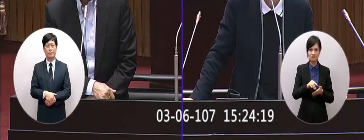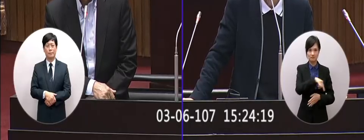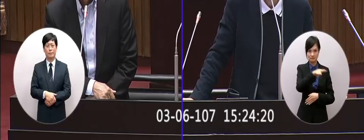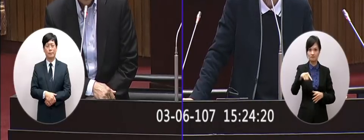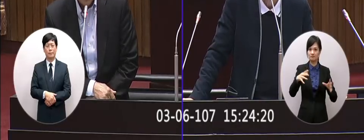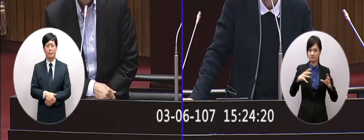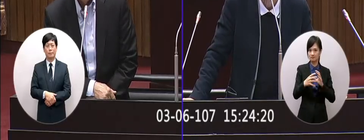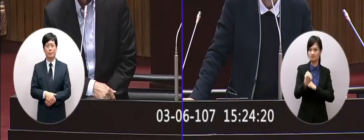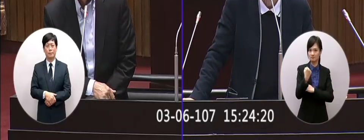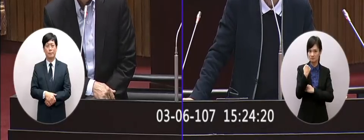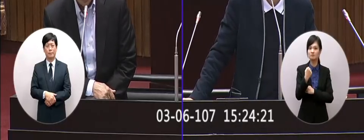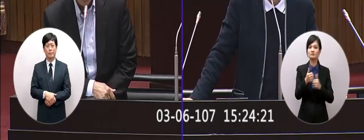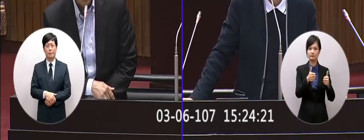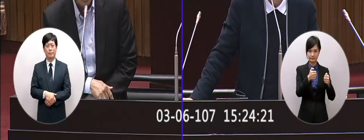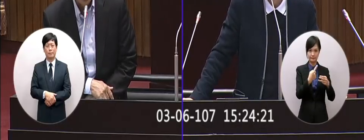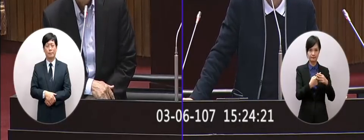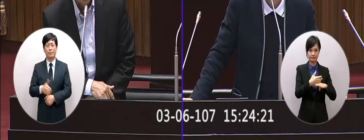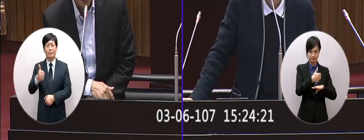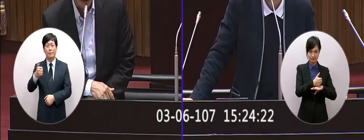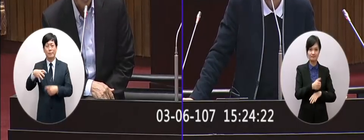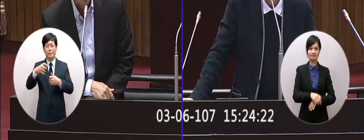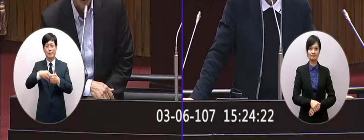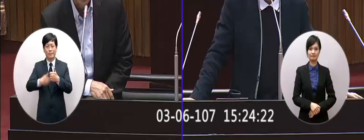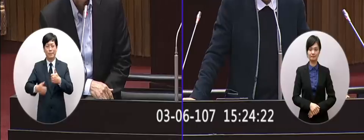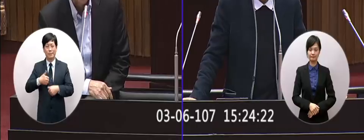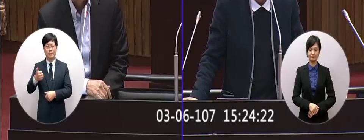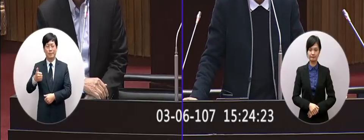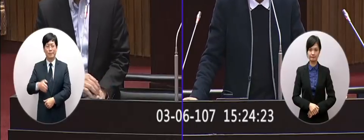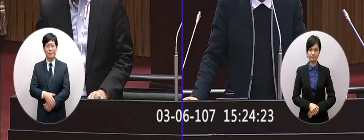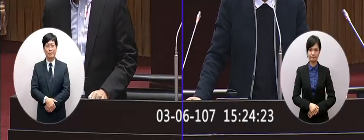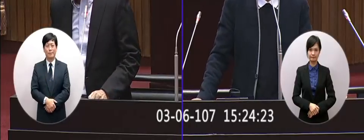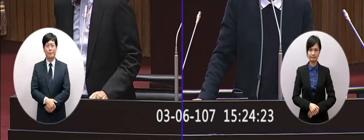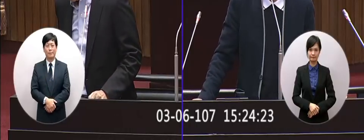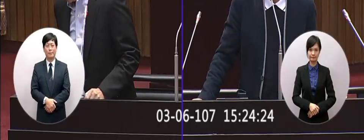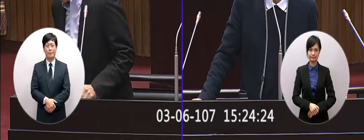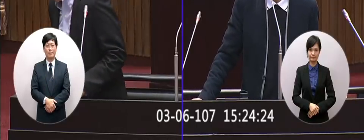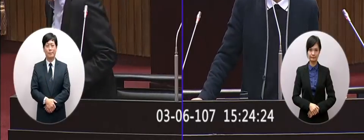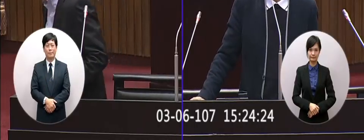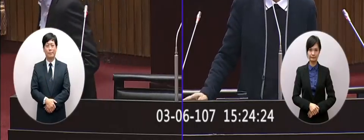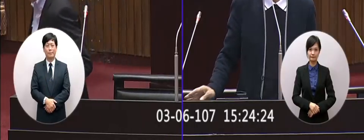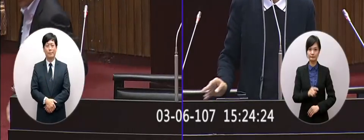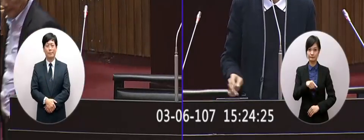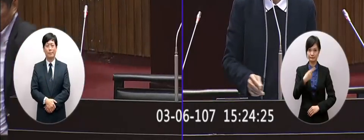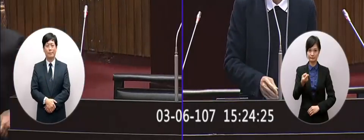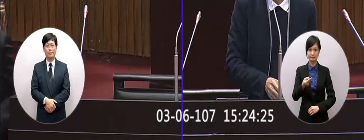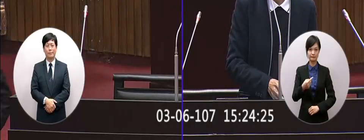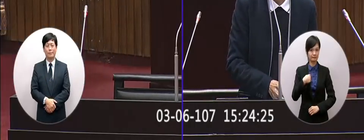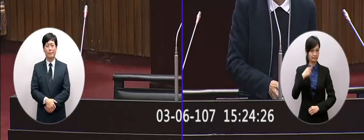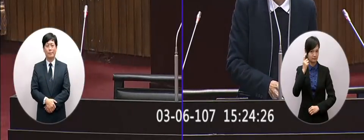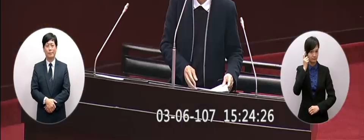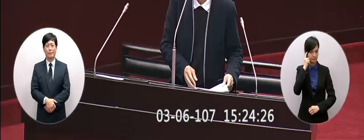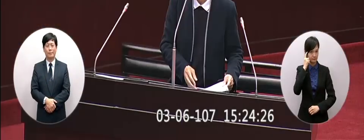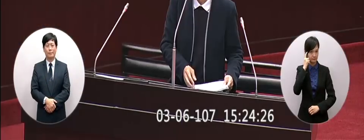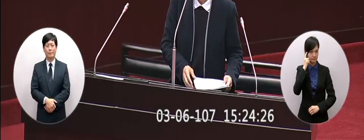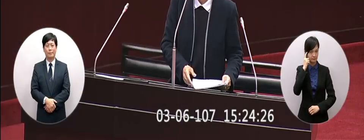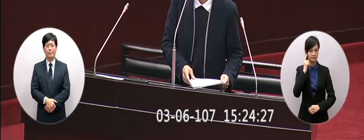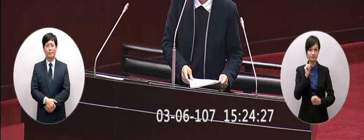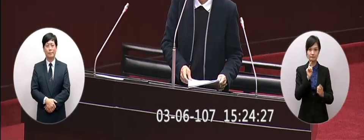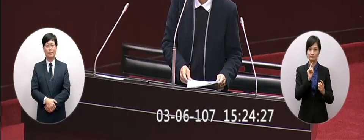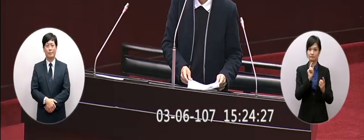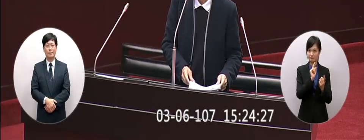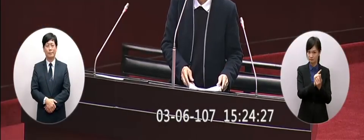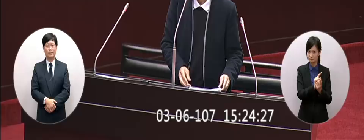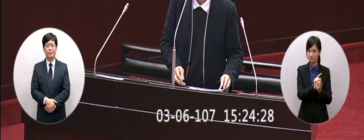辩了哈，多谢注意了，多谢。 哦，感谢总委员的肯定，感谢。 要不好了，我想会对到